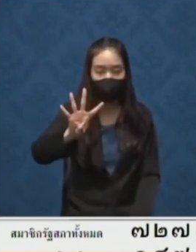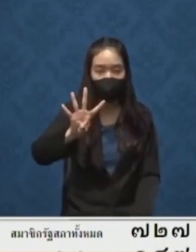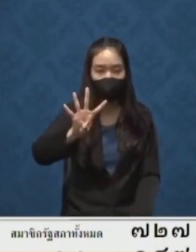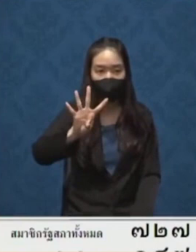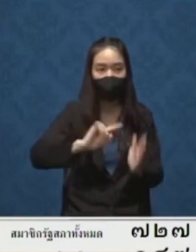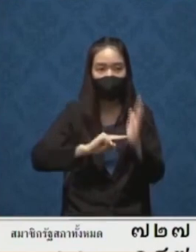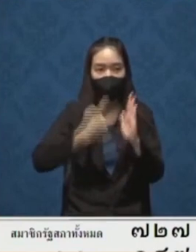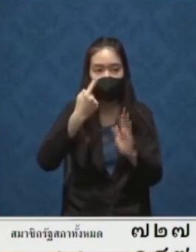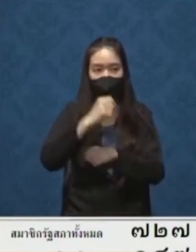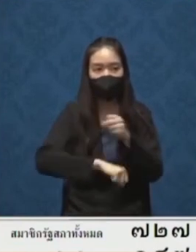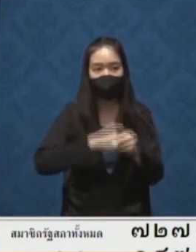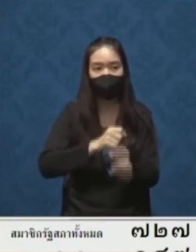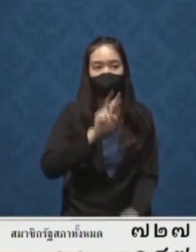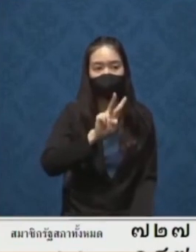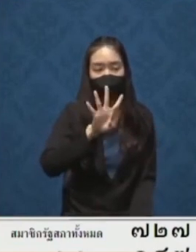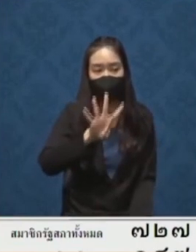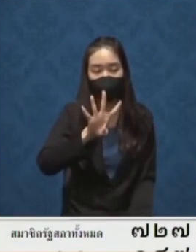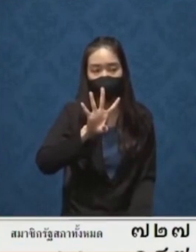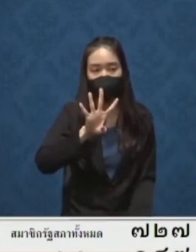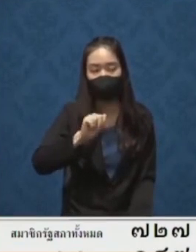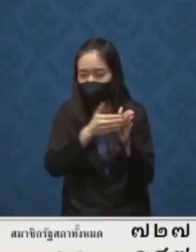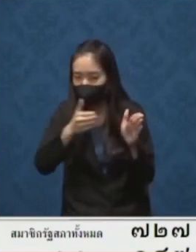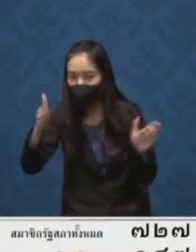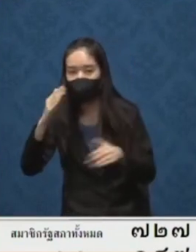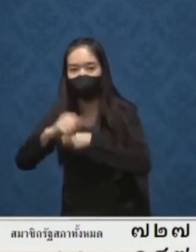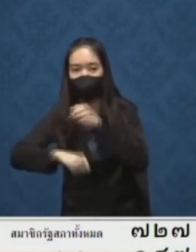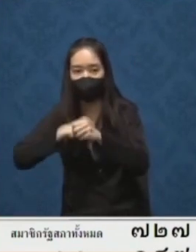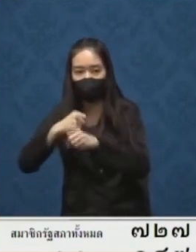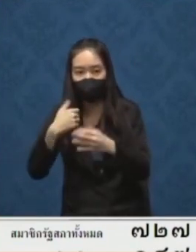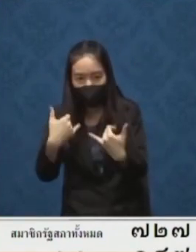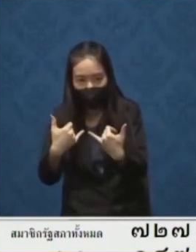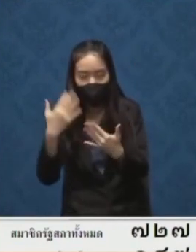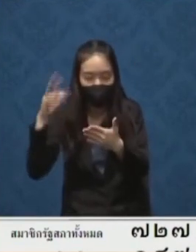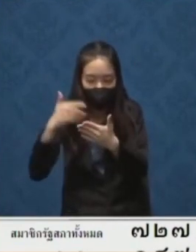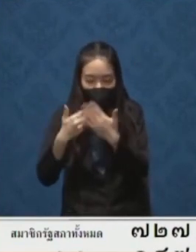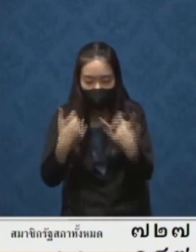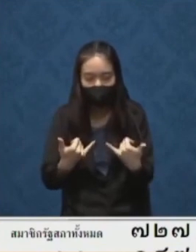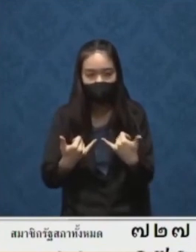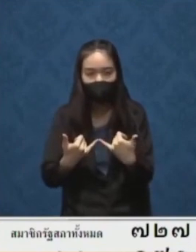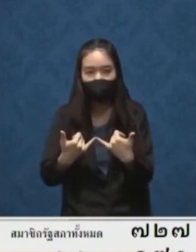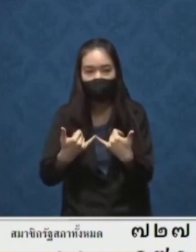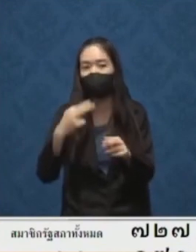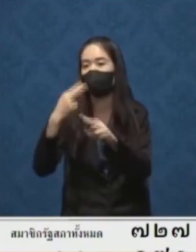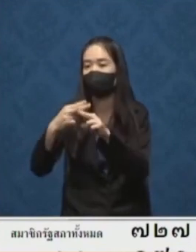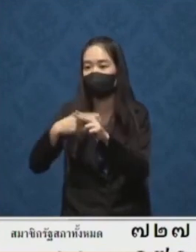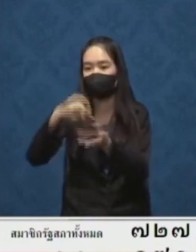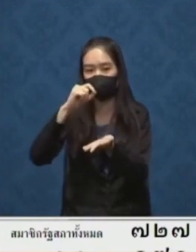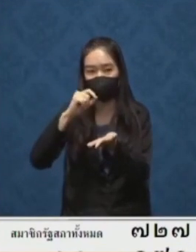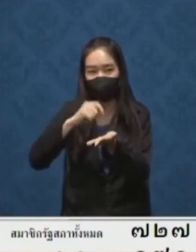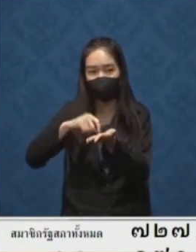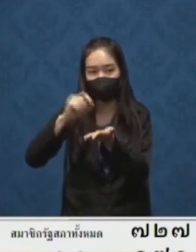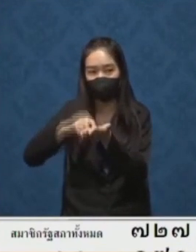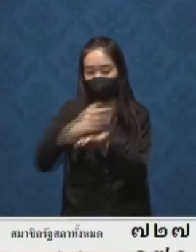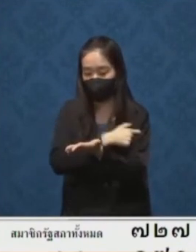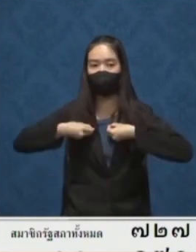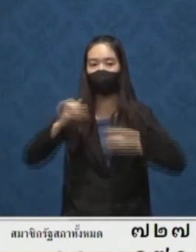ตงแต่ปี 2544 เป็ทดมาจนถบัตรนี้ยังไมได้มีการพระทานตราสืบสกุลให้แ่บุคคลทั้ง 74